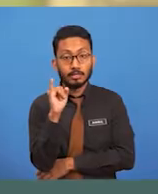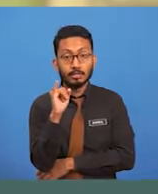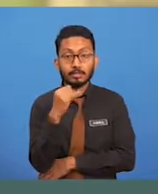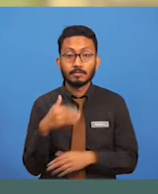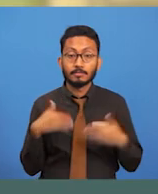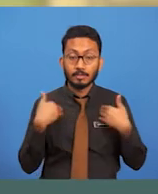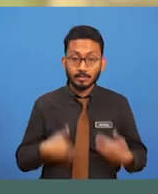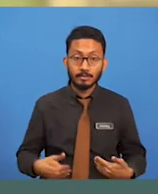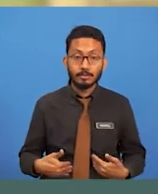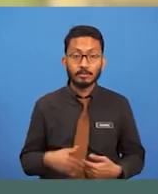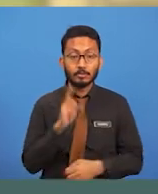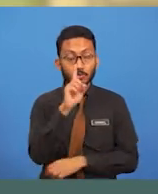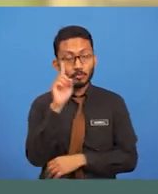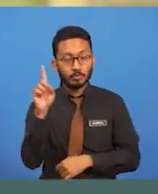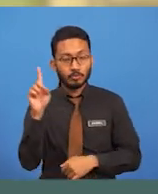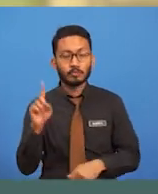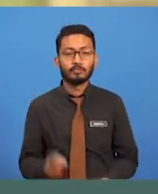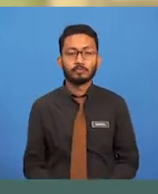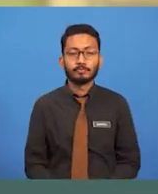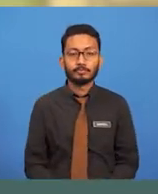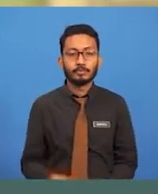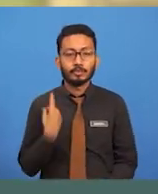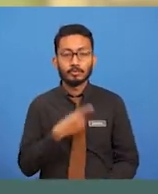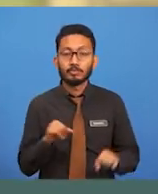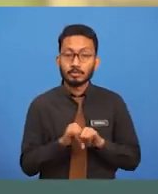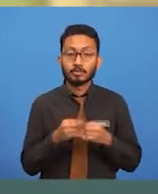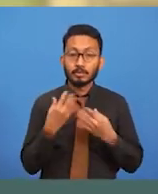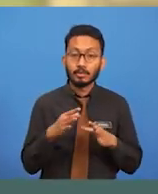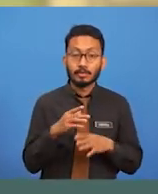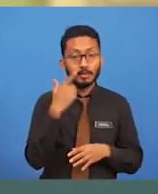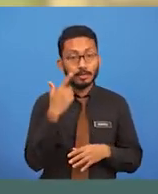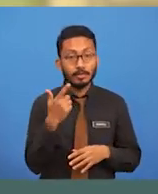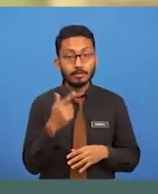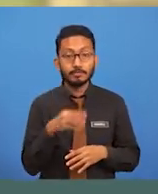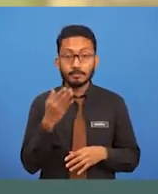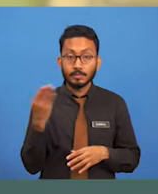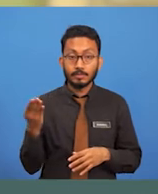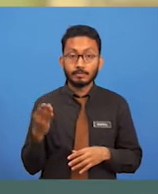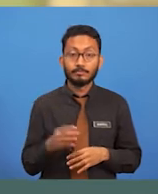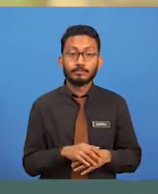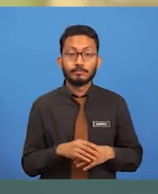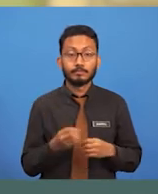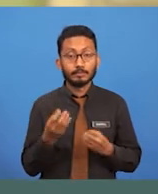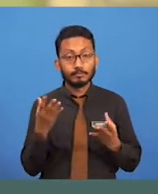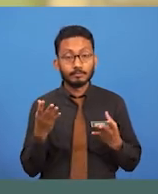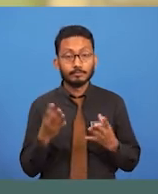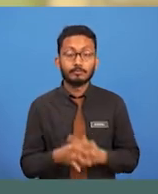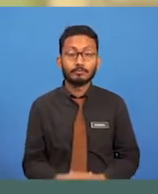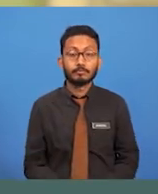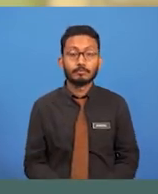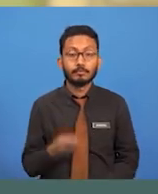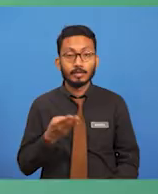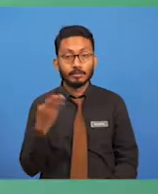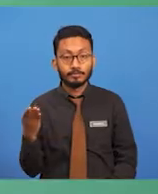itu, kita juga telah melihat beberapa barang identiti korporat